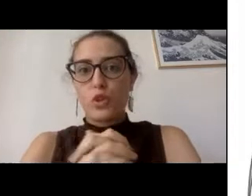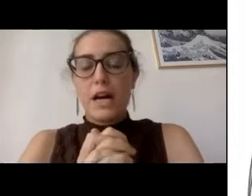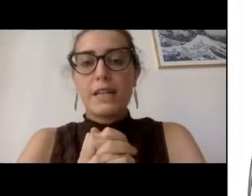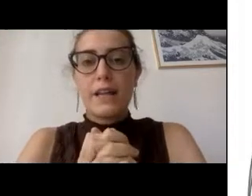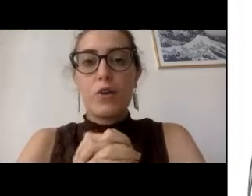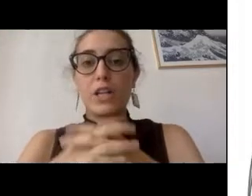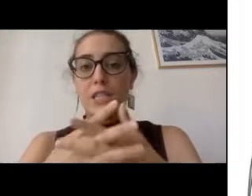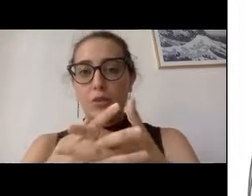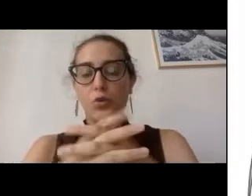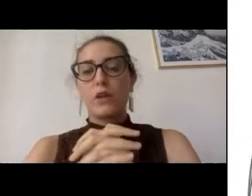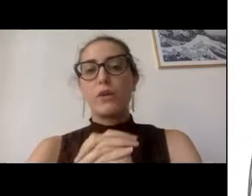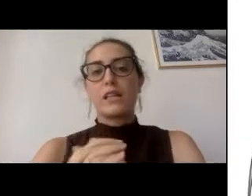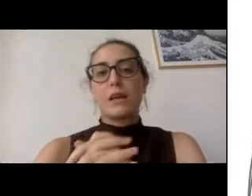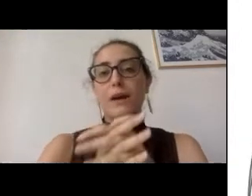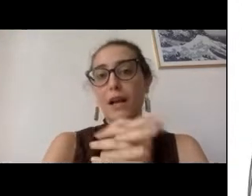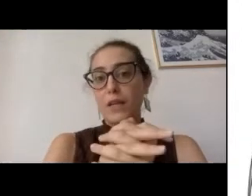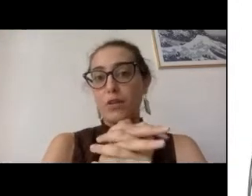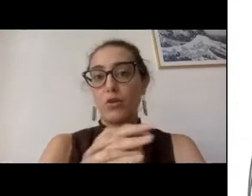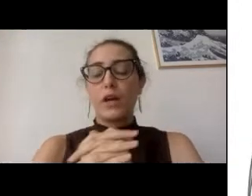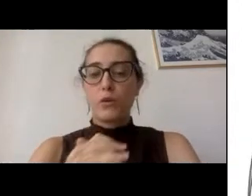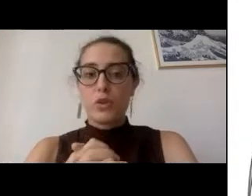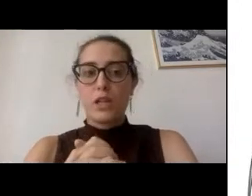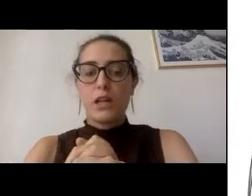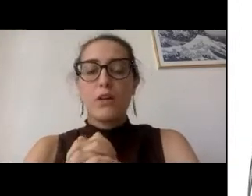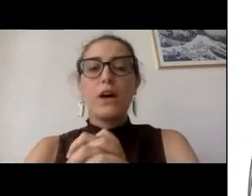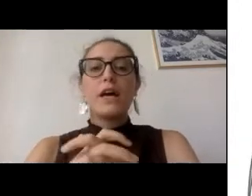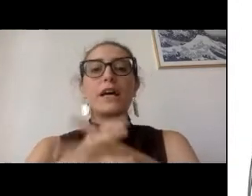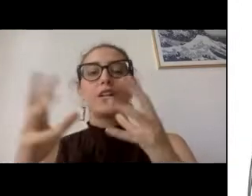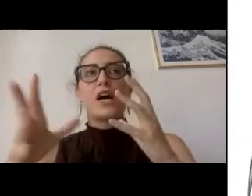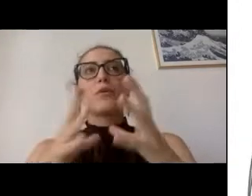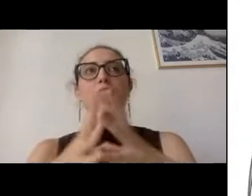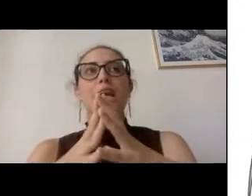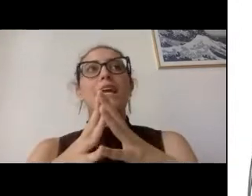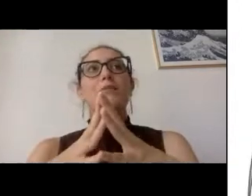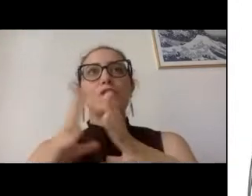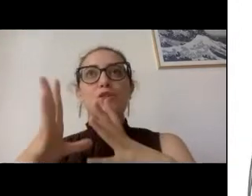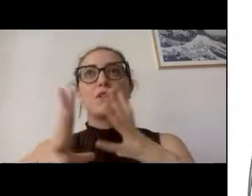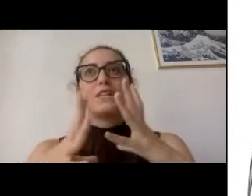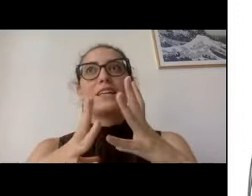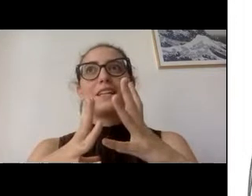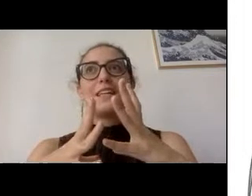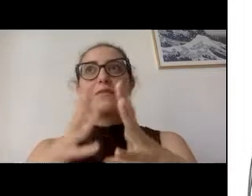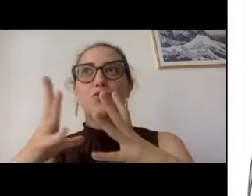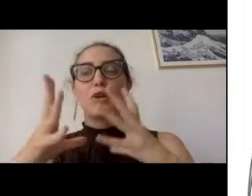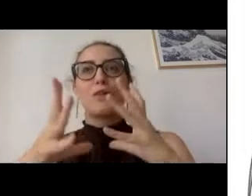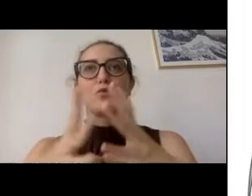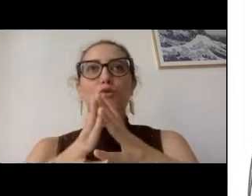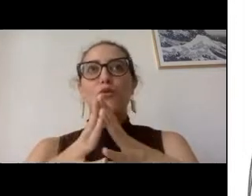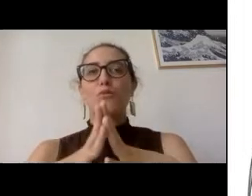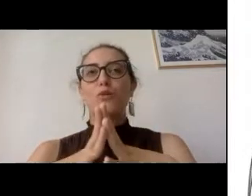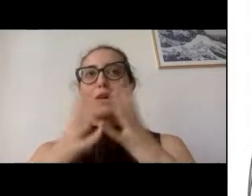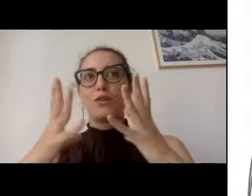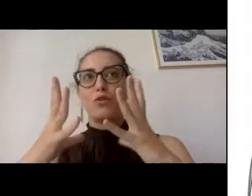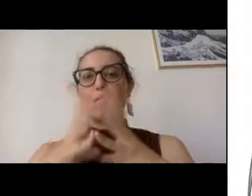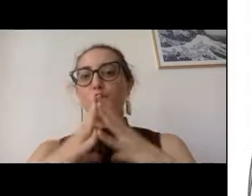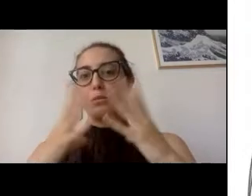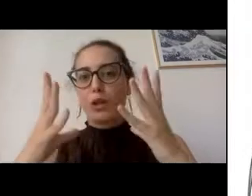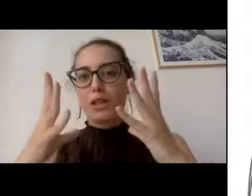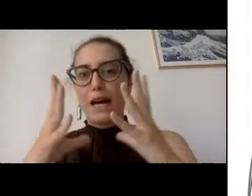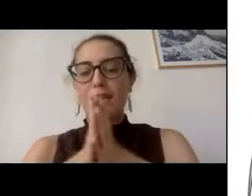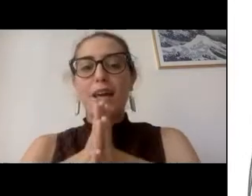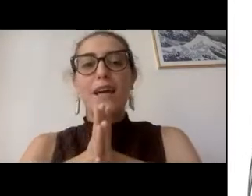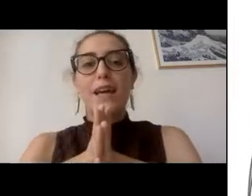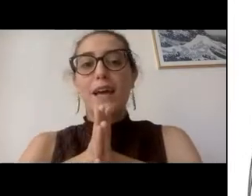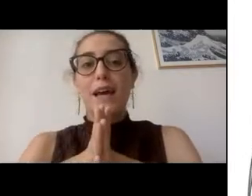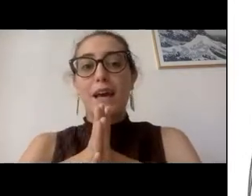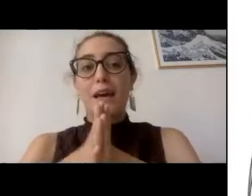discussa tra i collegizzatori quindi tra parlamento e consiglio e diciamo che il processo di revisione ha avuto un momento molto